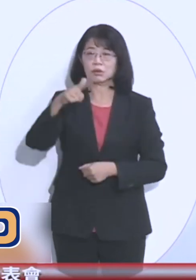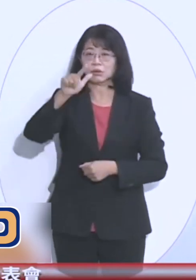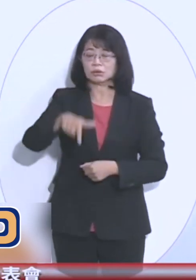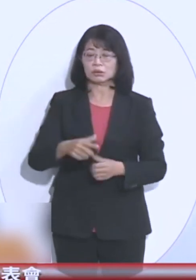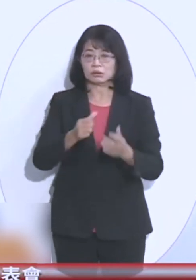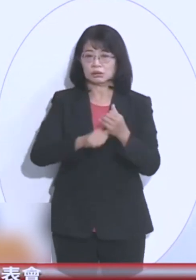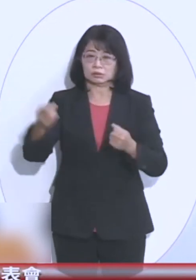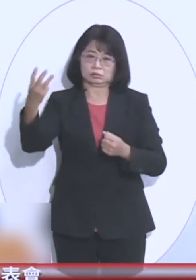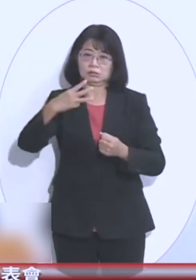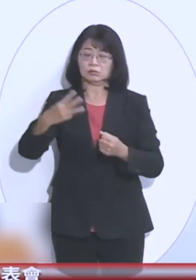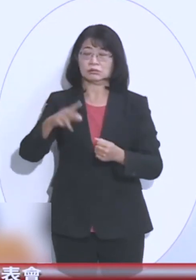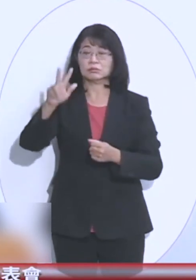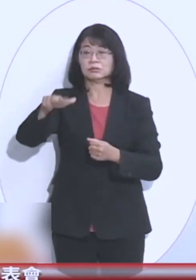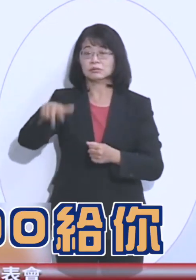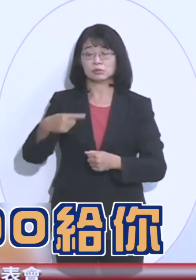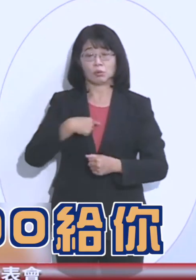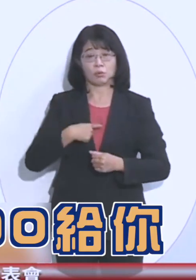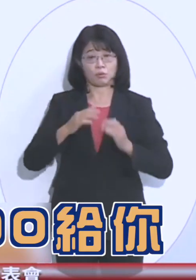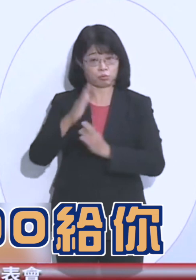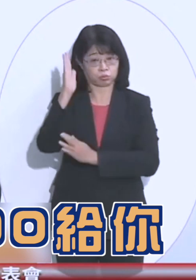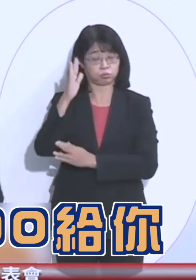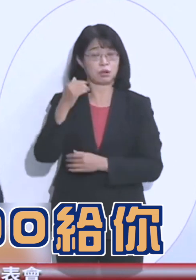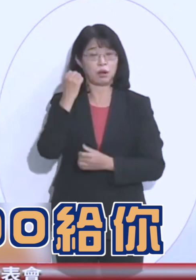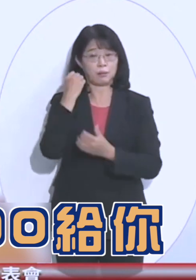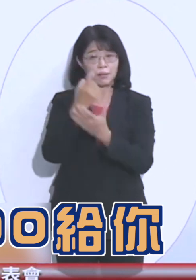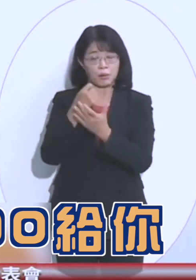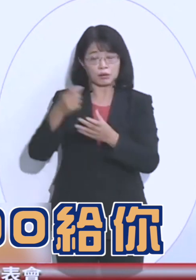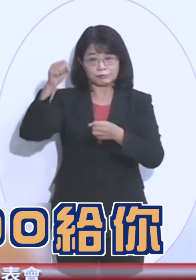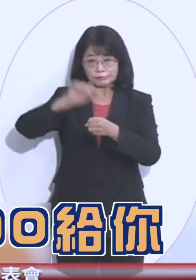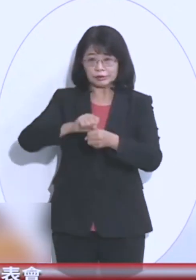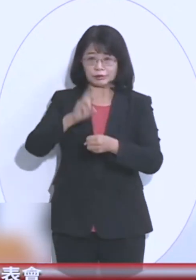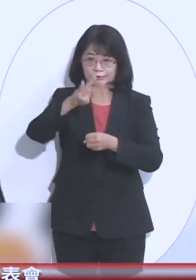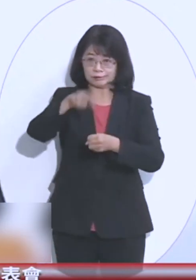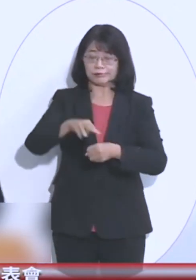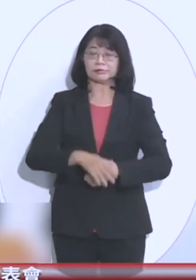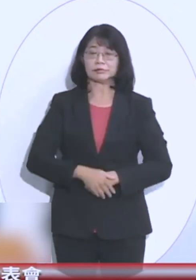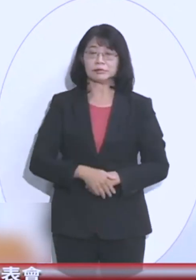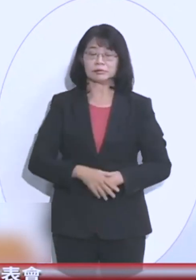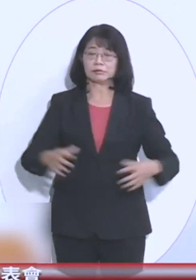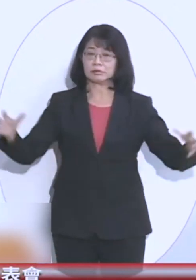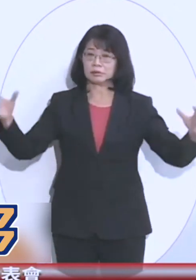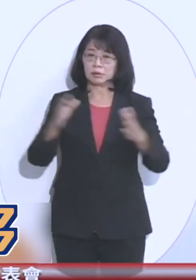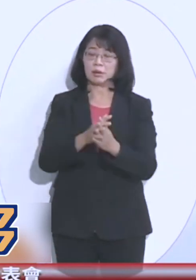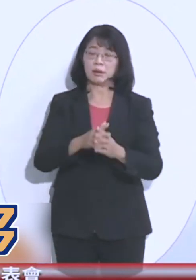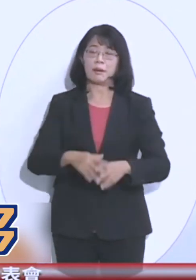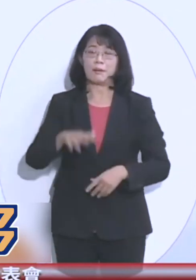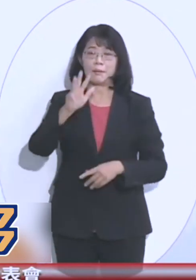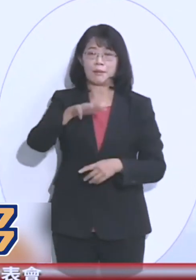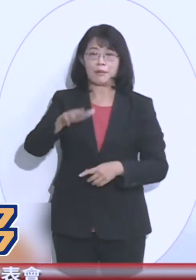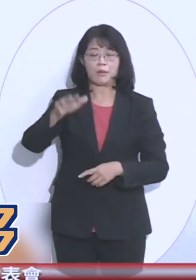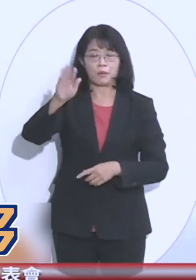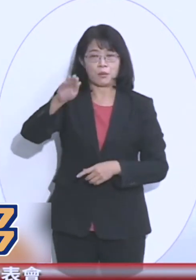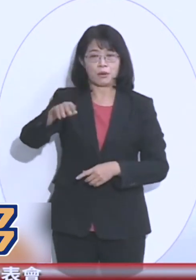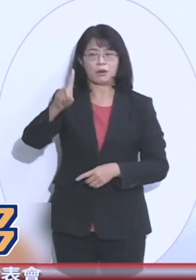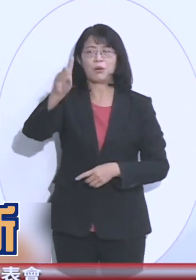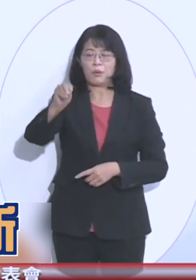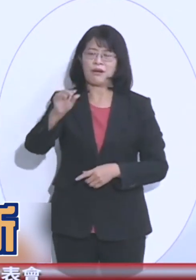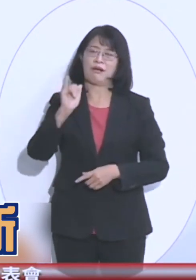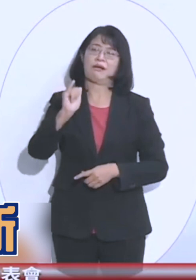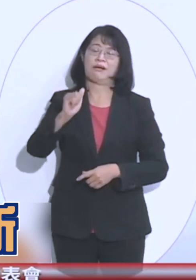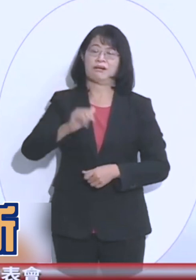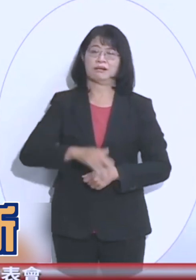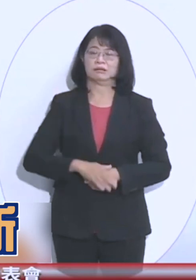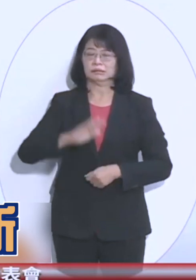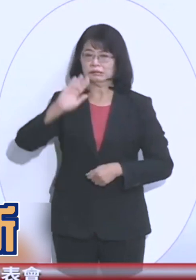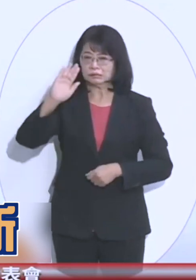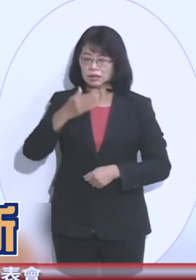7000，我的市政府每个月佫加3000给你，8000、9000、10000，无足济，但是